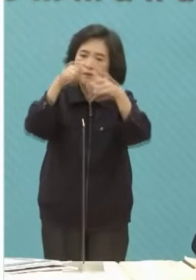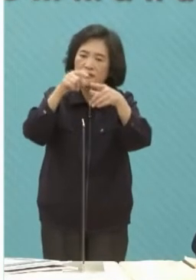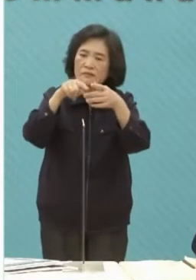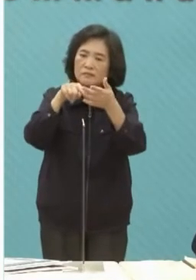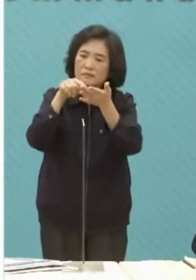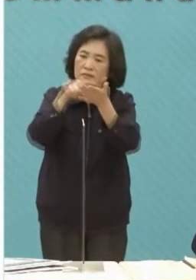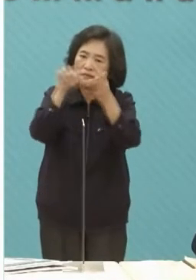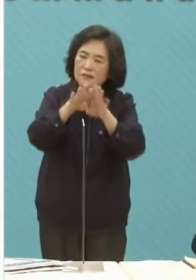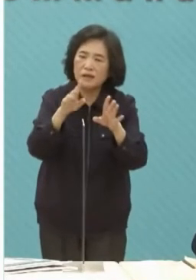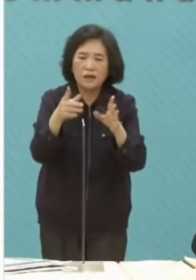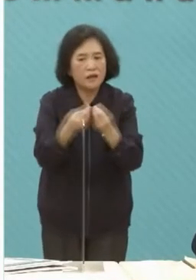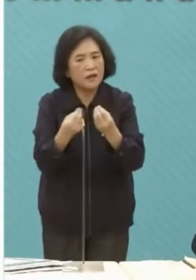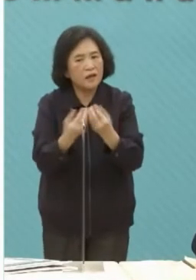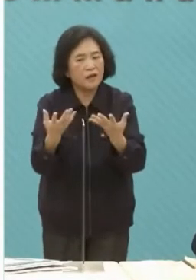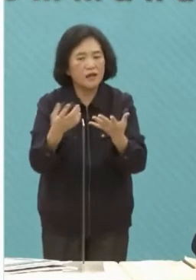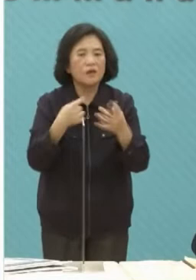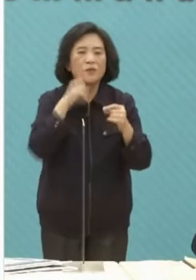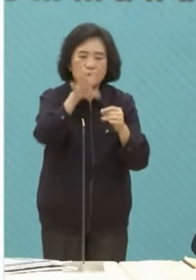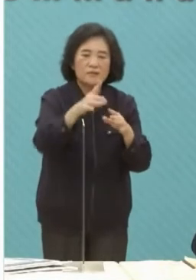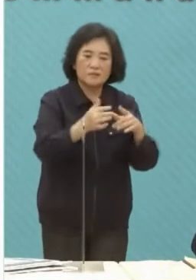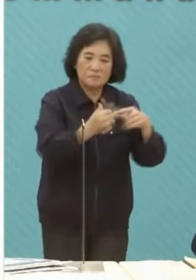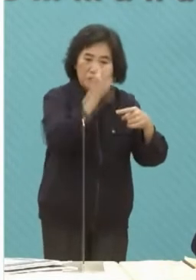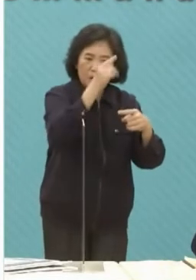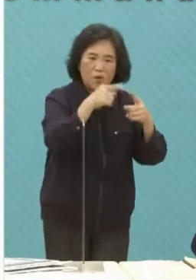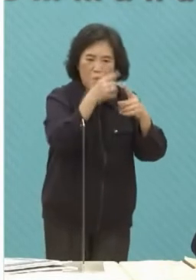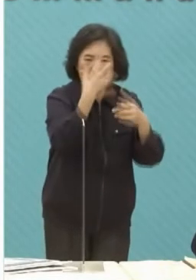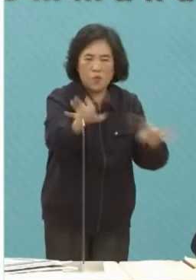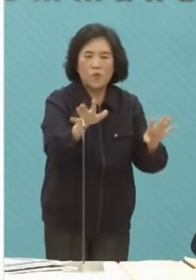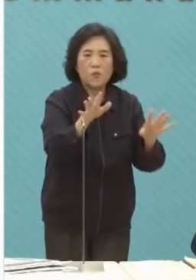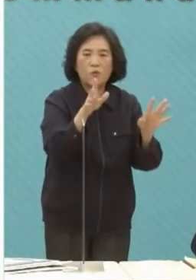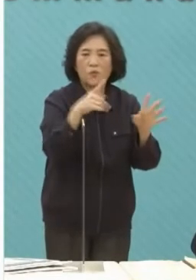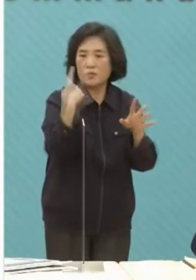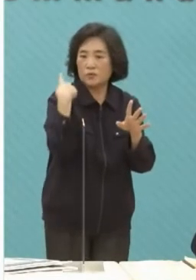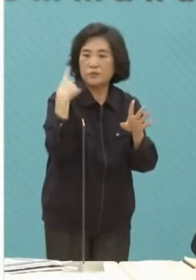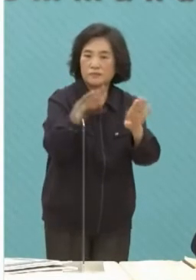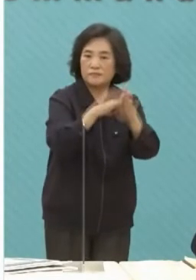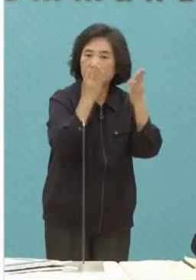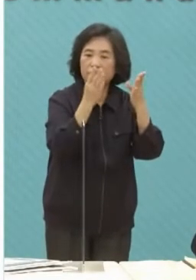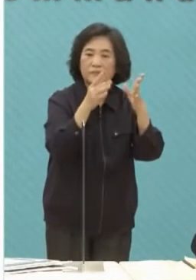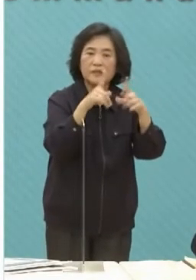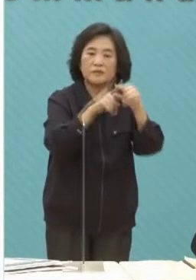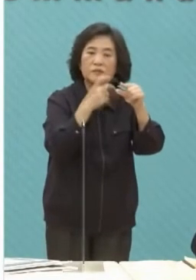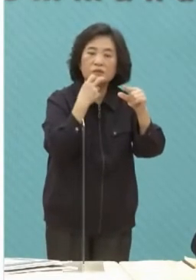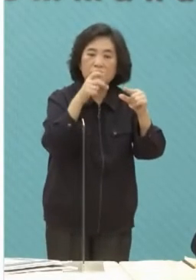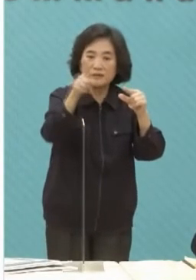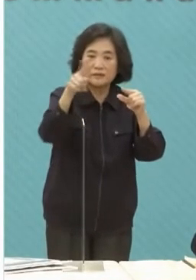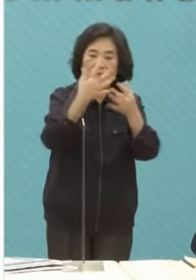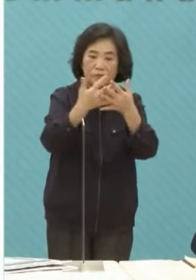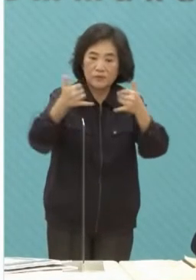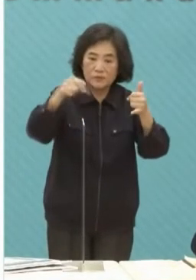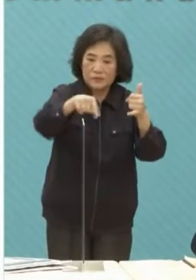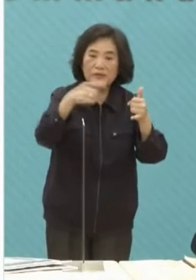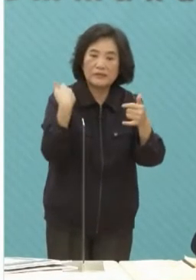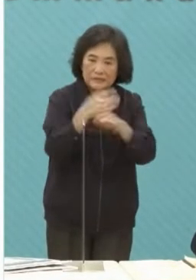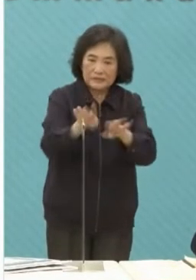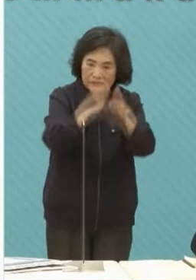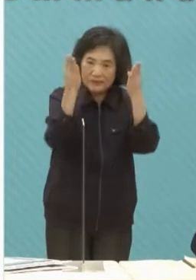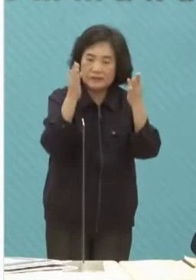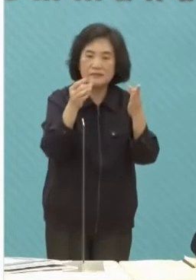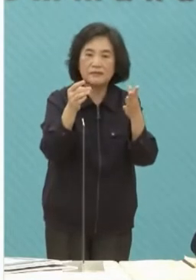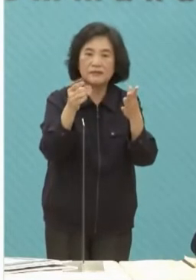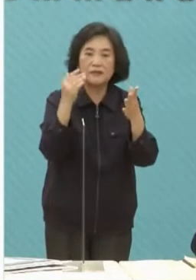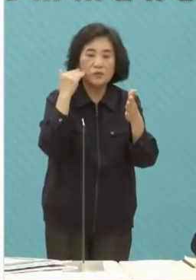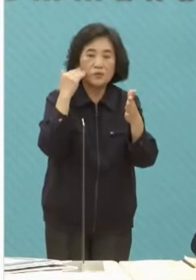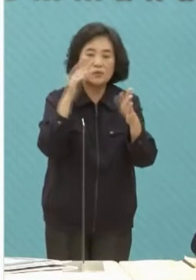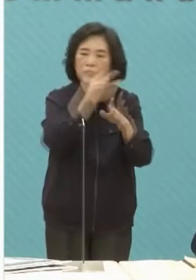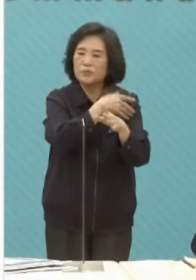因为确诊者非常的多，那现在从5月1号开始，昨天开始，中央的平台回报平台也已经上线，所以只